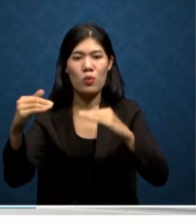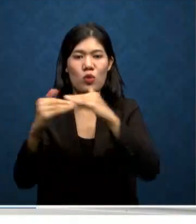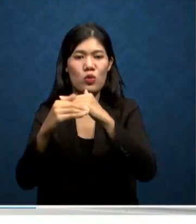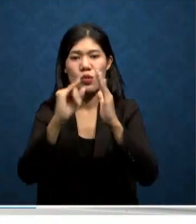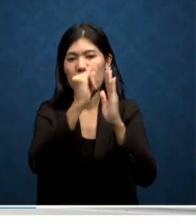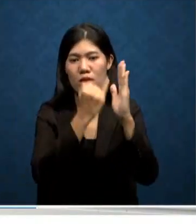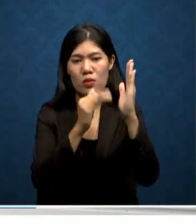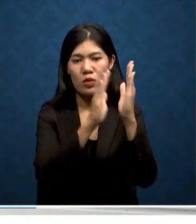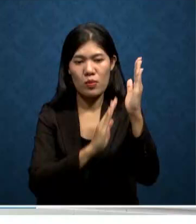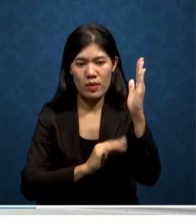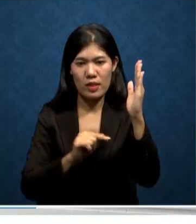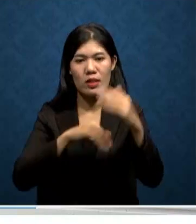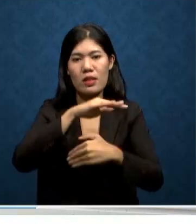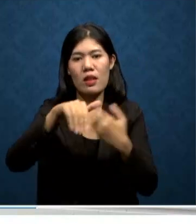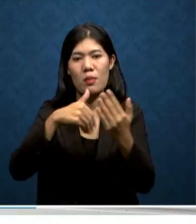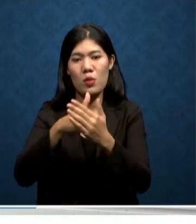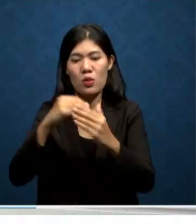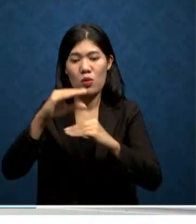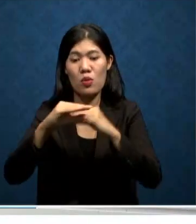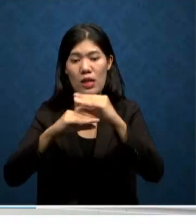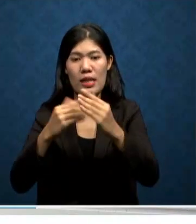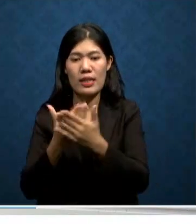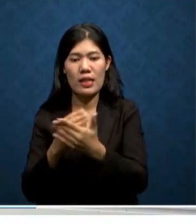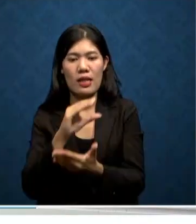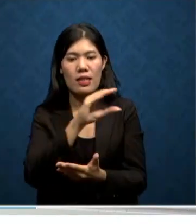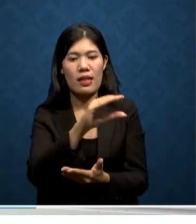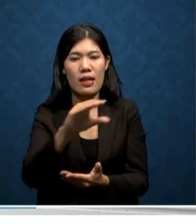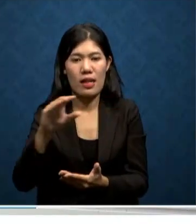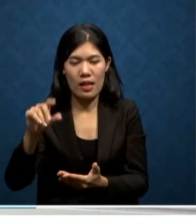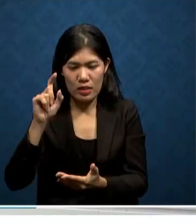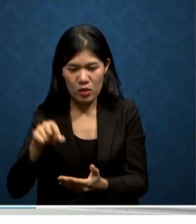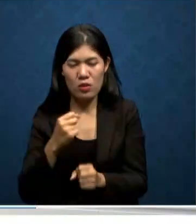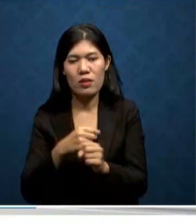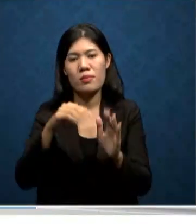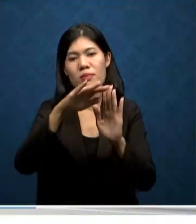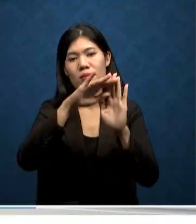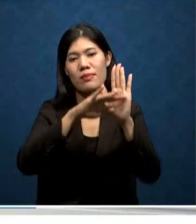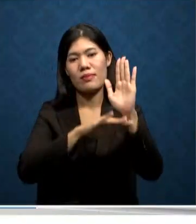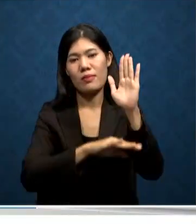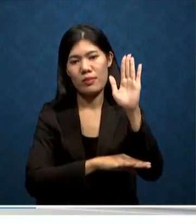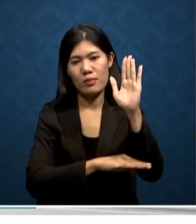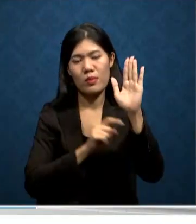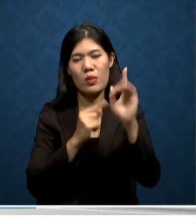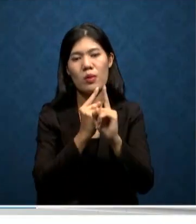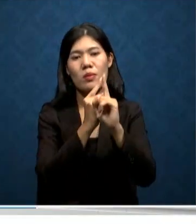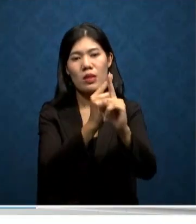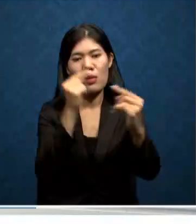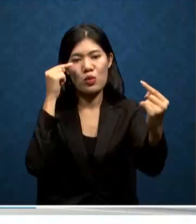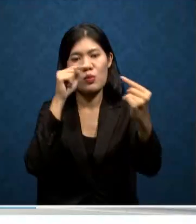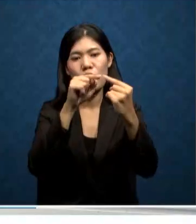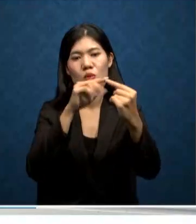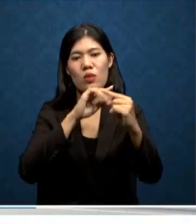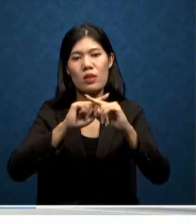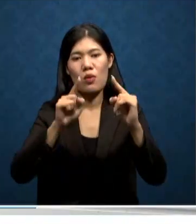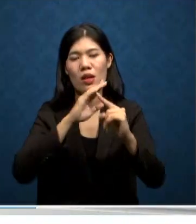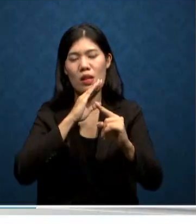โครงการที่ได้รับเงินจากกบฐไปเนี่ยท่านจะต้องดำเนินการไปนะครับเพราะถ้าไม่เป็นไปตามชัวตัวชี้วัดท่านก็จะได้